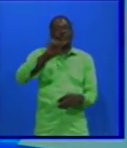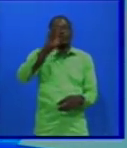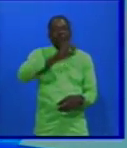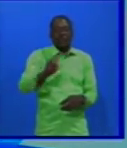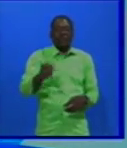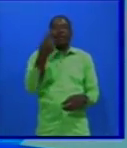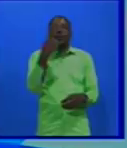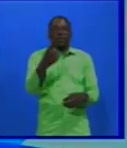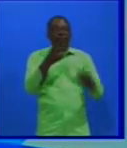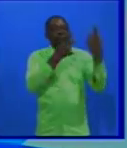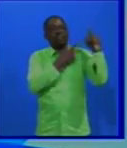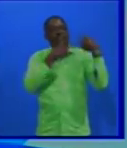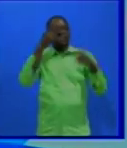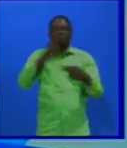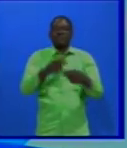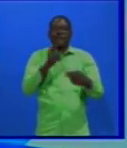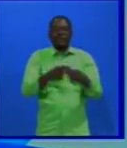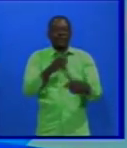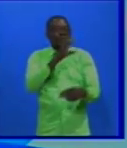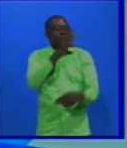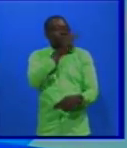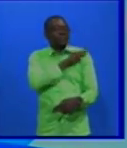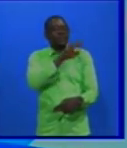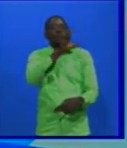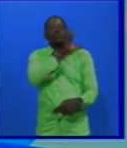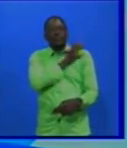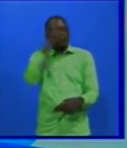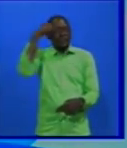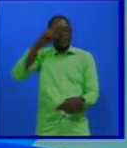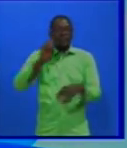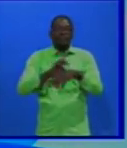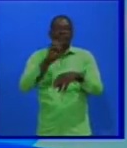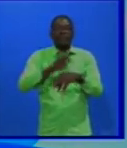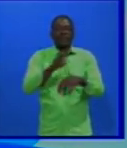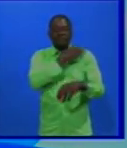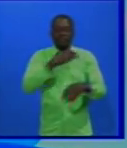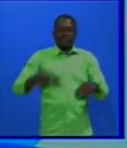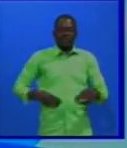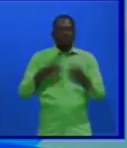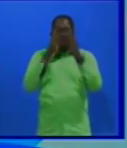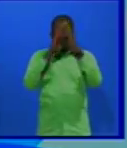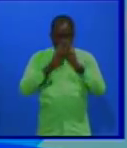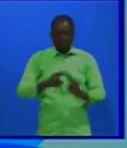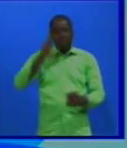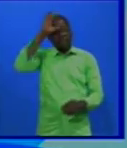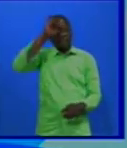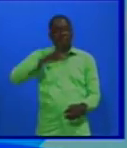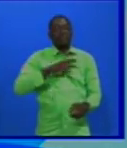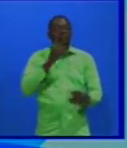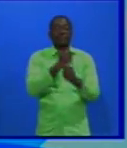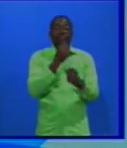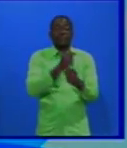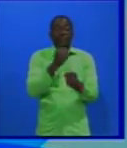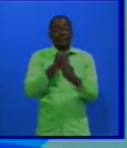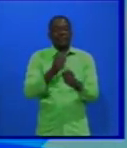désormais le nom de rue Michel Compaoré. Le conseil municipal de la capitale rend ainsi hommage à un homme qui a œuvré en faveur du rayonnement